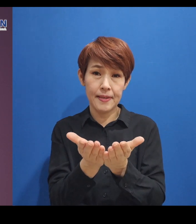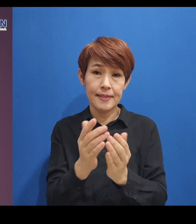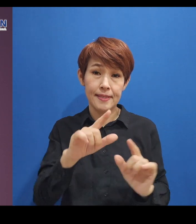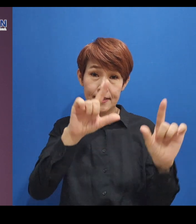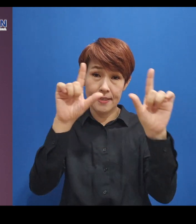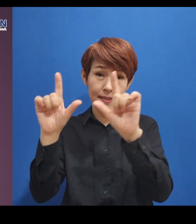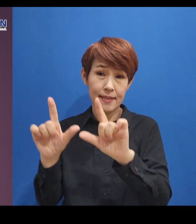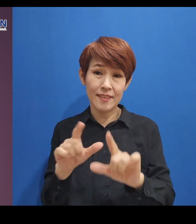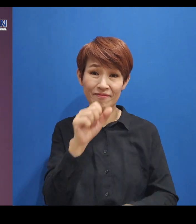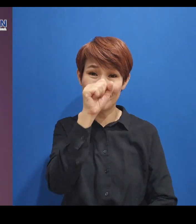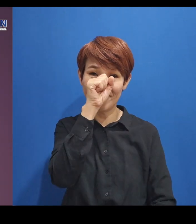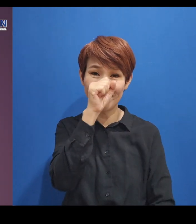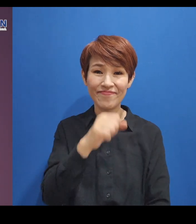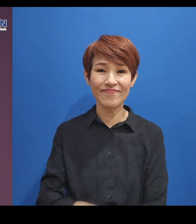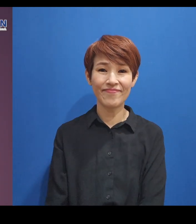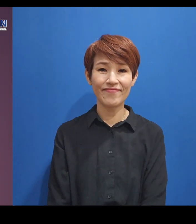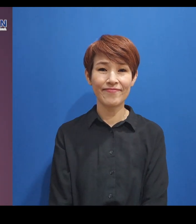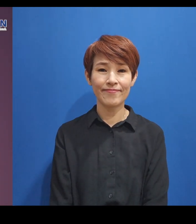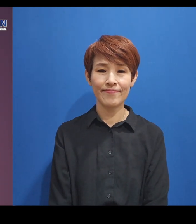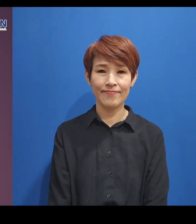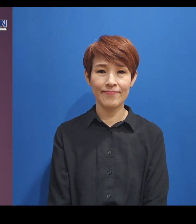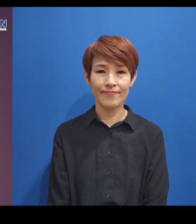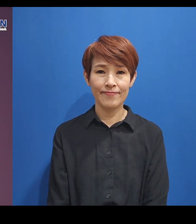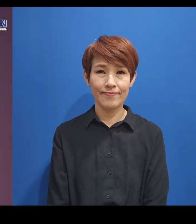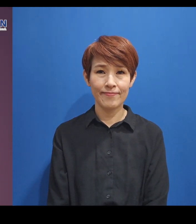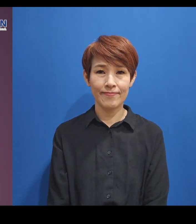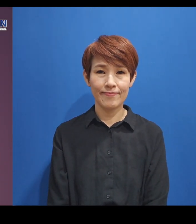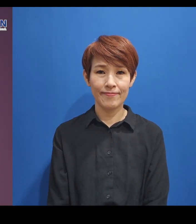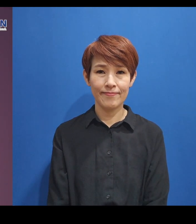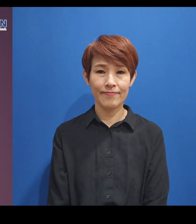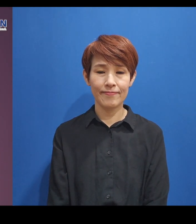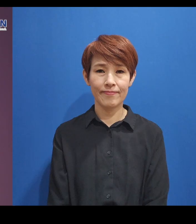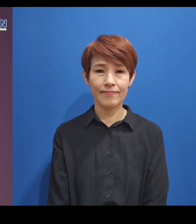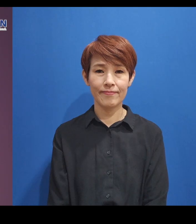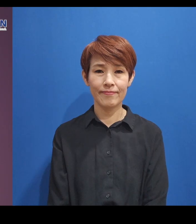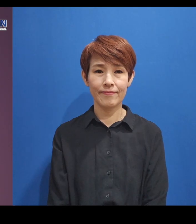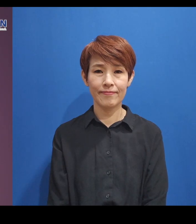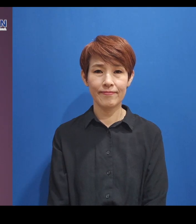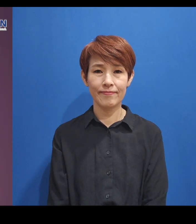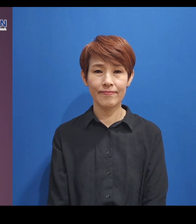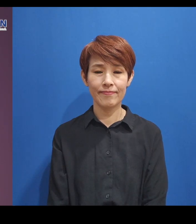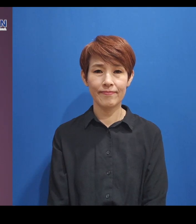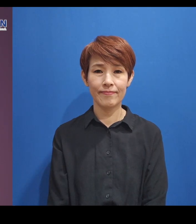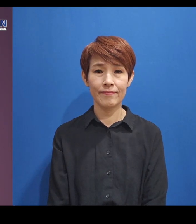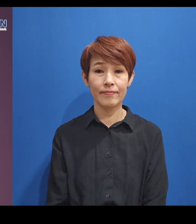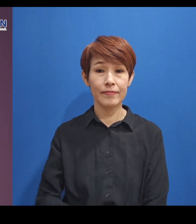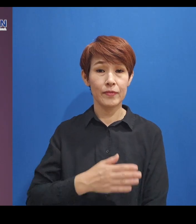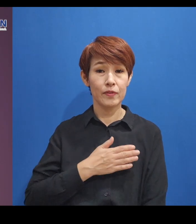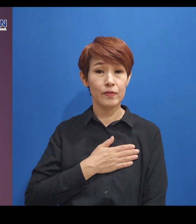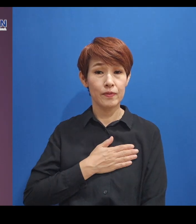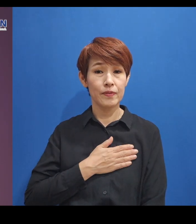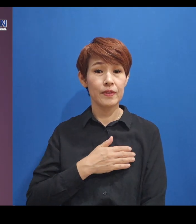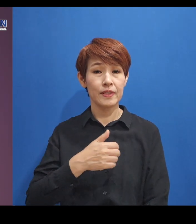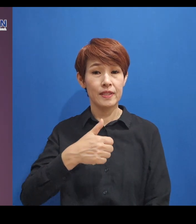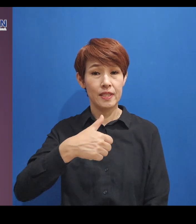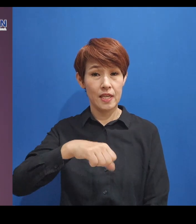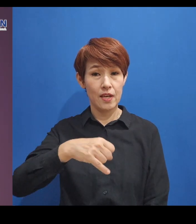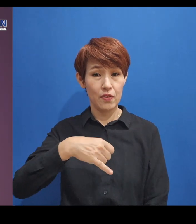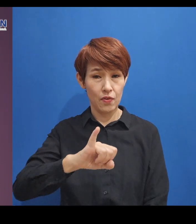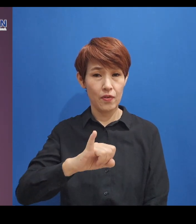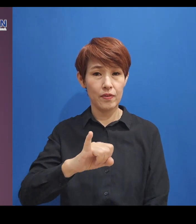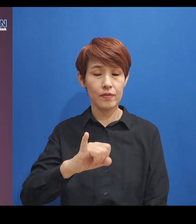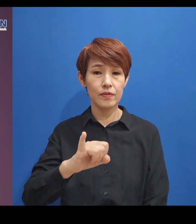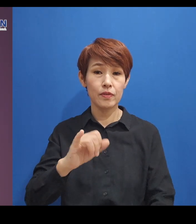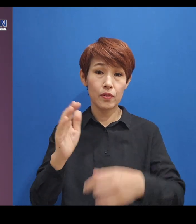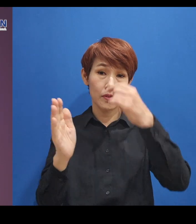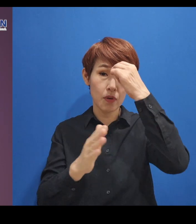그렇게 살아갈 수 있으면 좋겠습니다. 우리의 끝에 우리 자녀들이, 우리